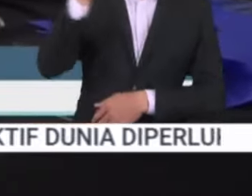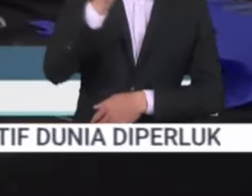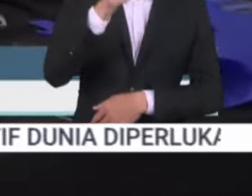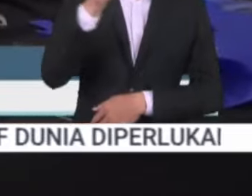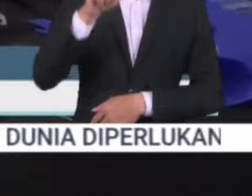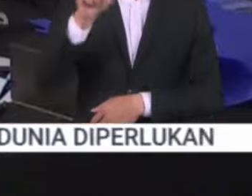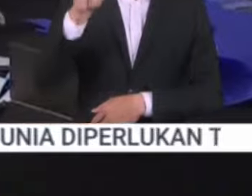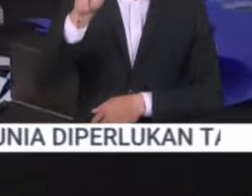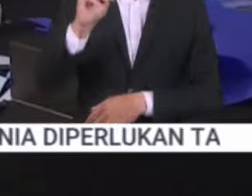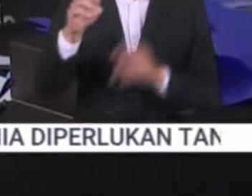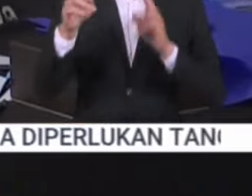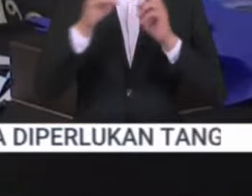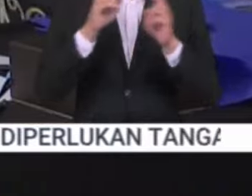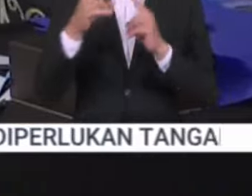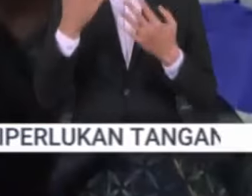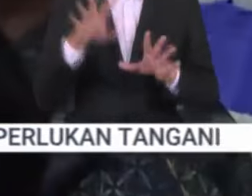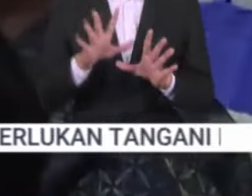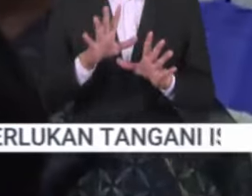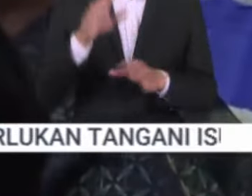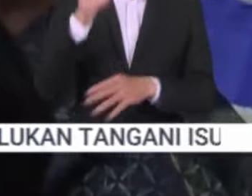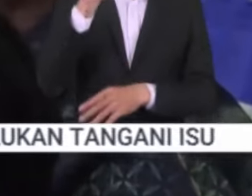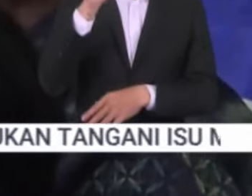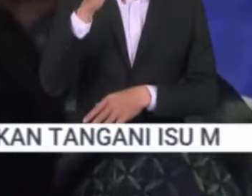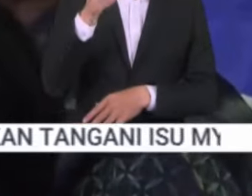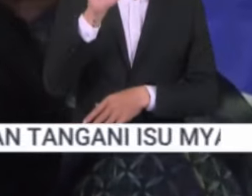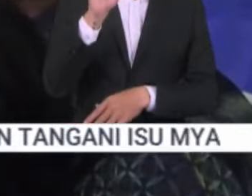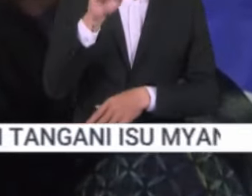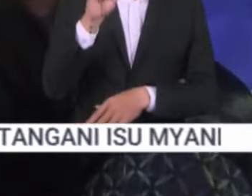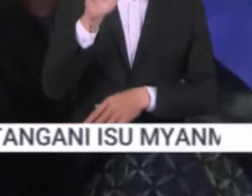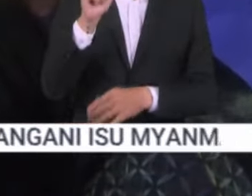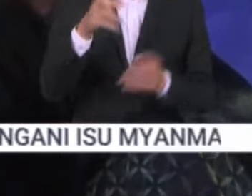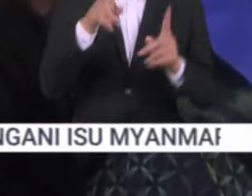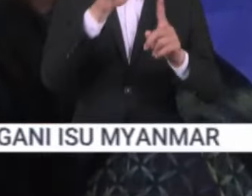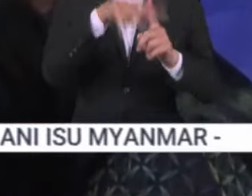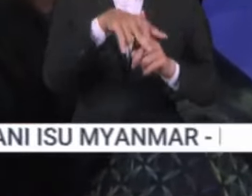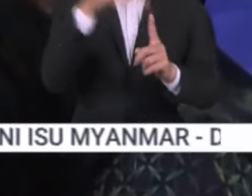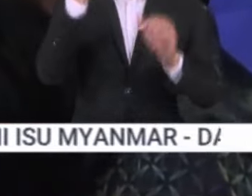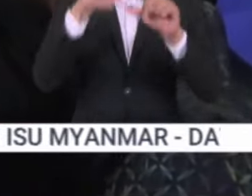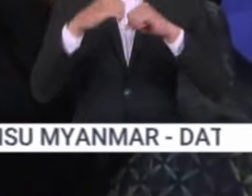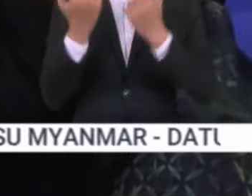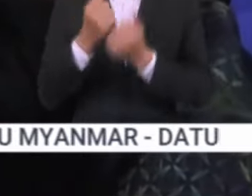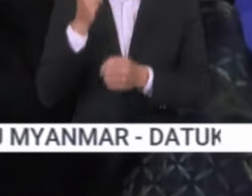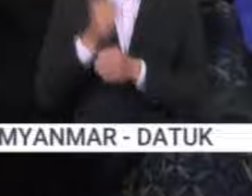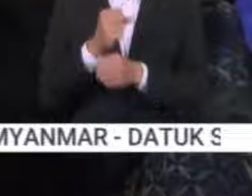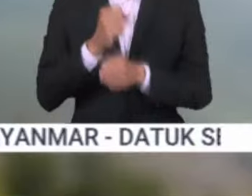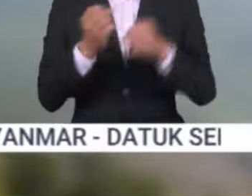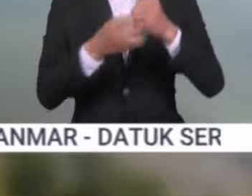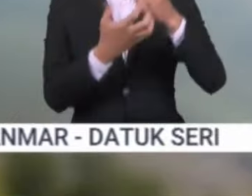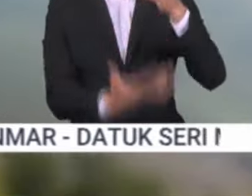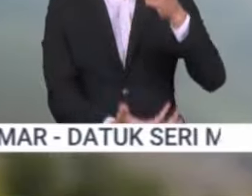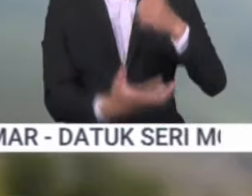memberitahu Kesuma telah memohon peruntukan lebih besar tahun depan untuk kesatuan sekerja.